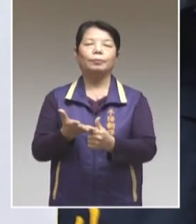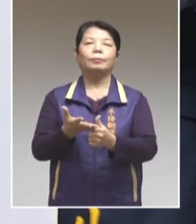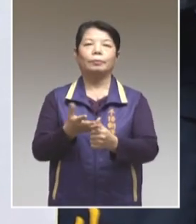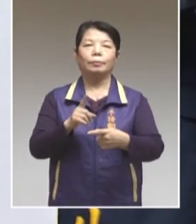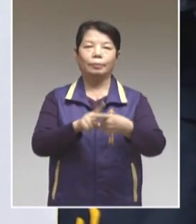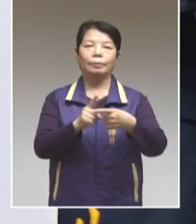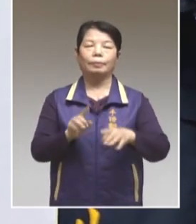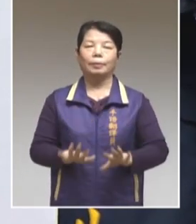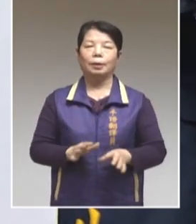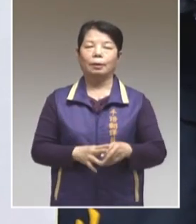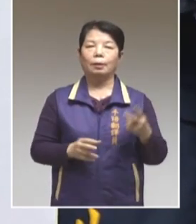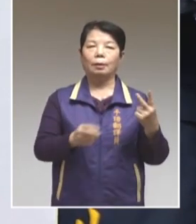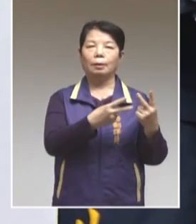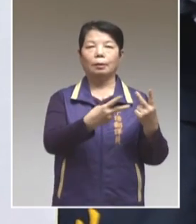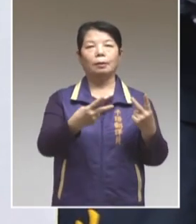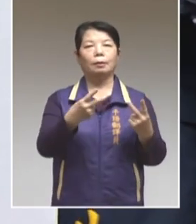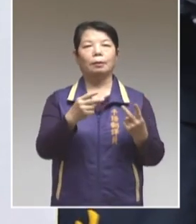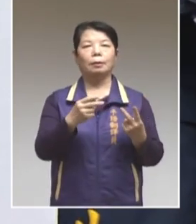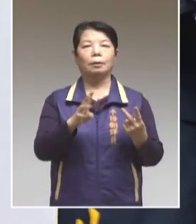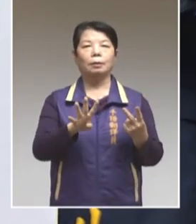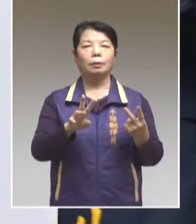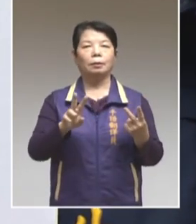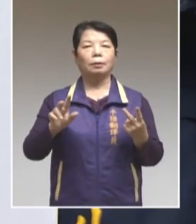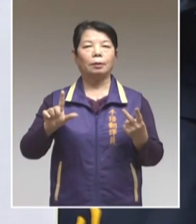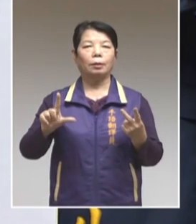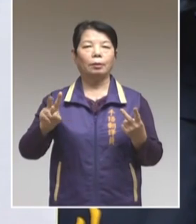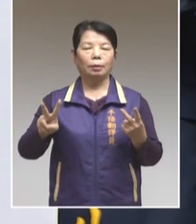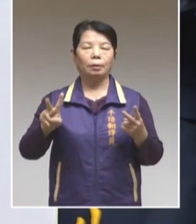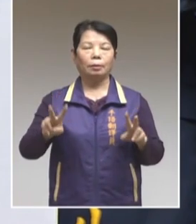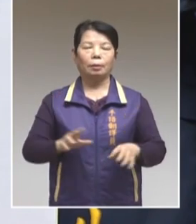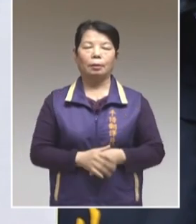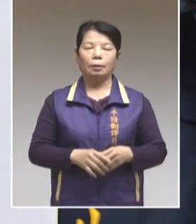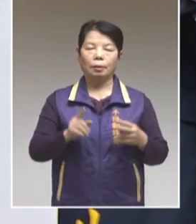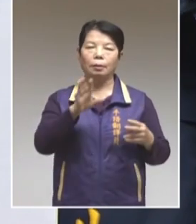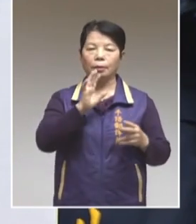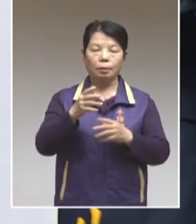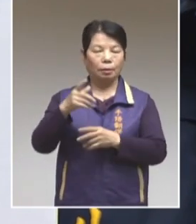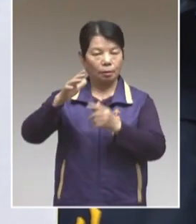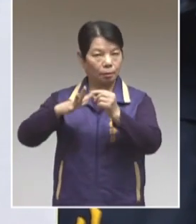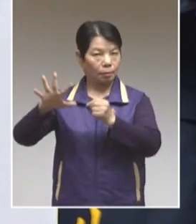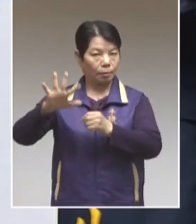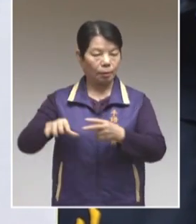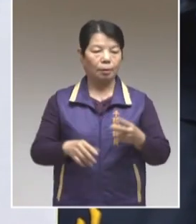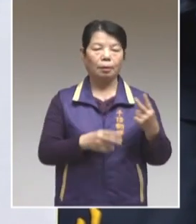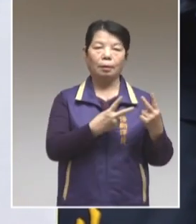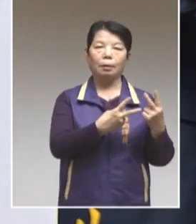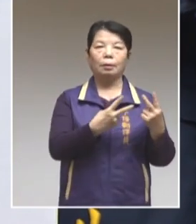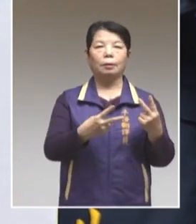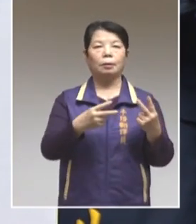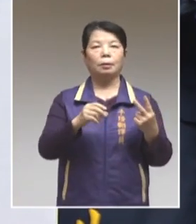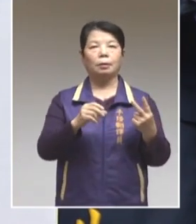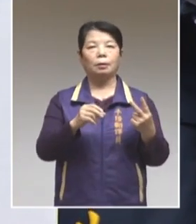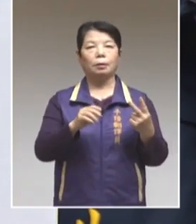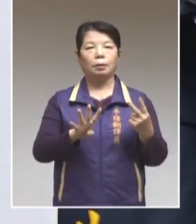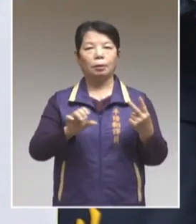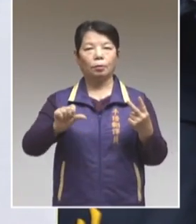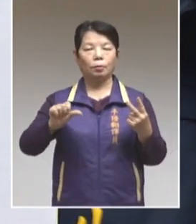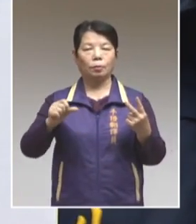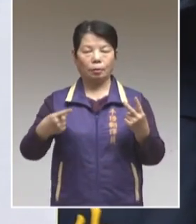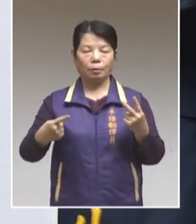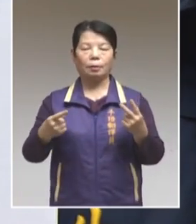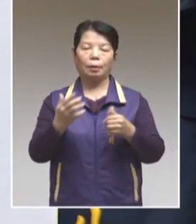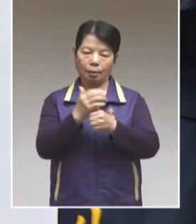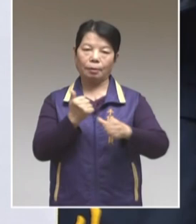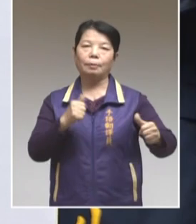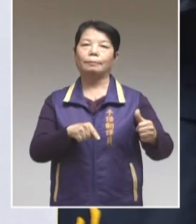那22462是一个10多岁的高中生，他是22451的这个也是儿子。